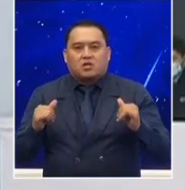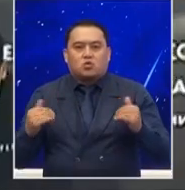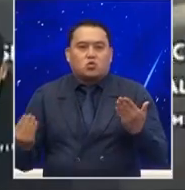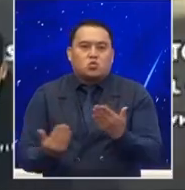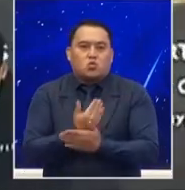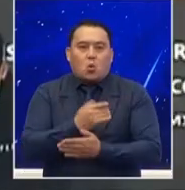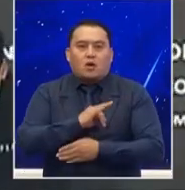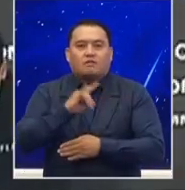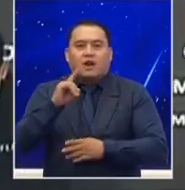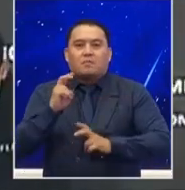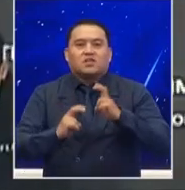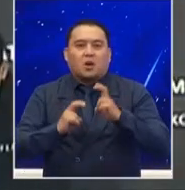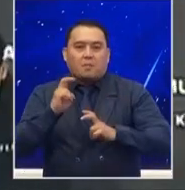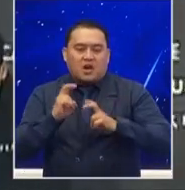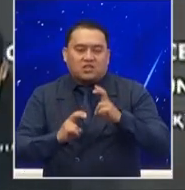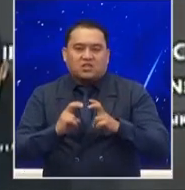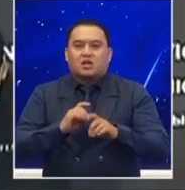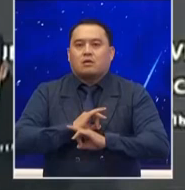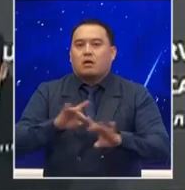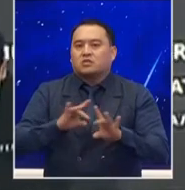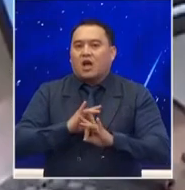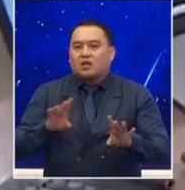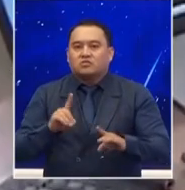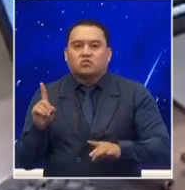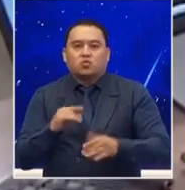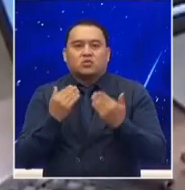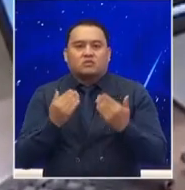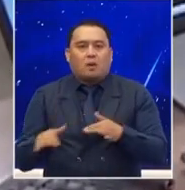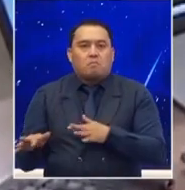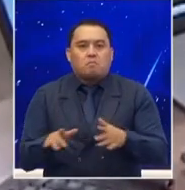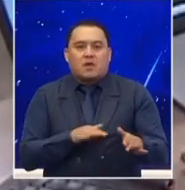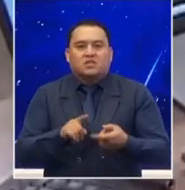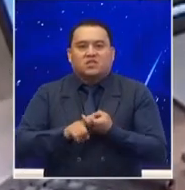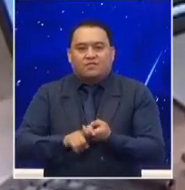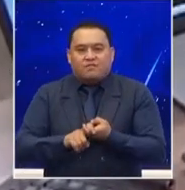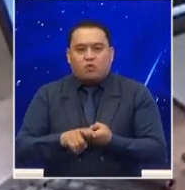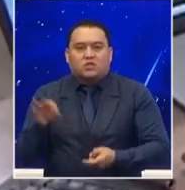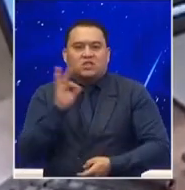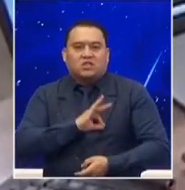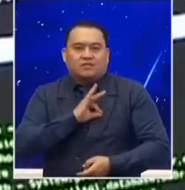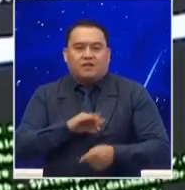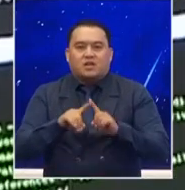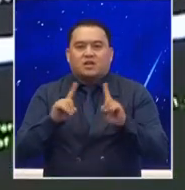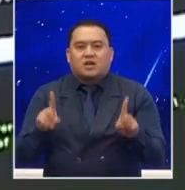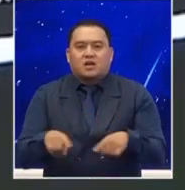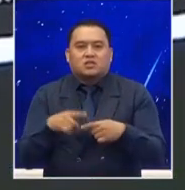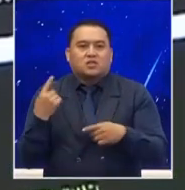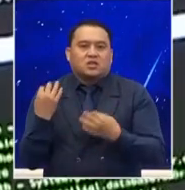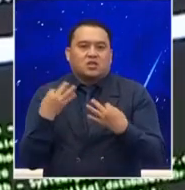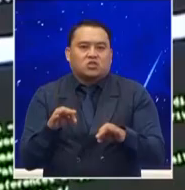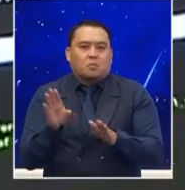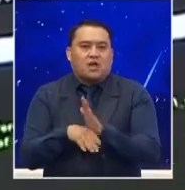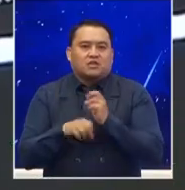инноваций и аэрокосмической промышленности отметили, что сейчас все мероприятия, связанные с использованием сертификата